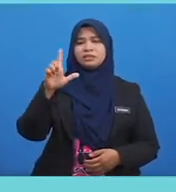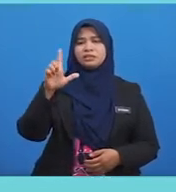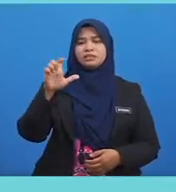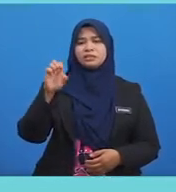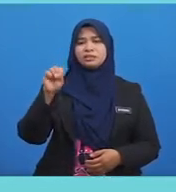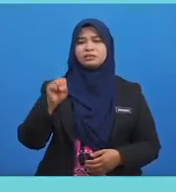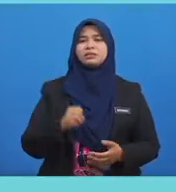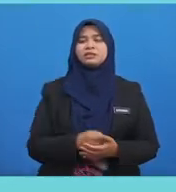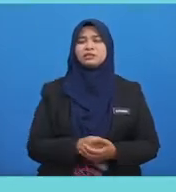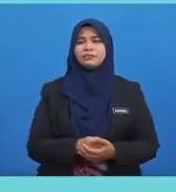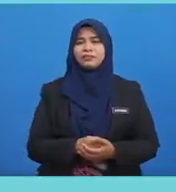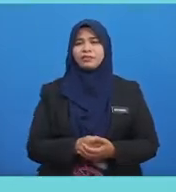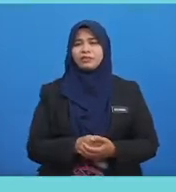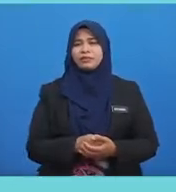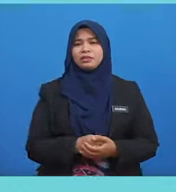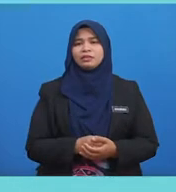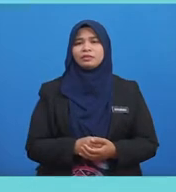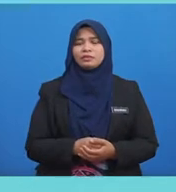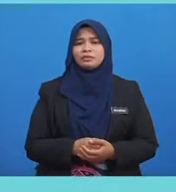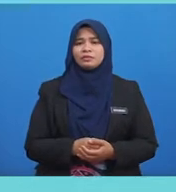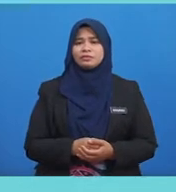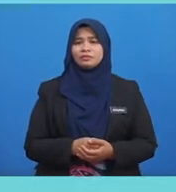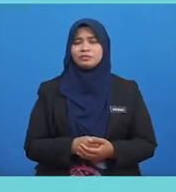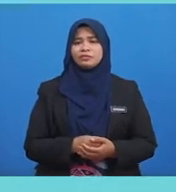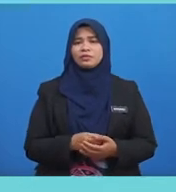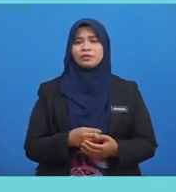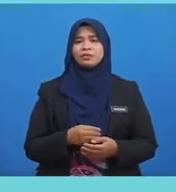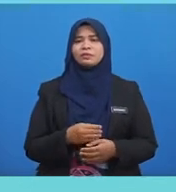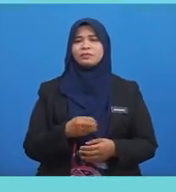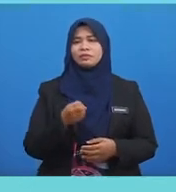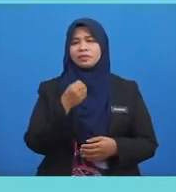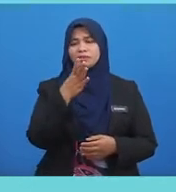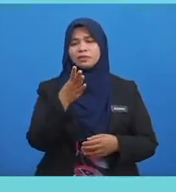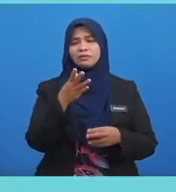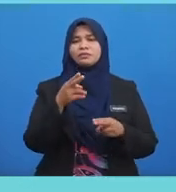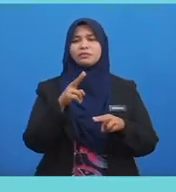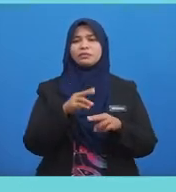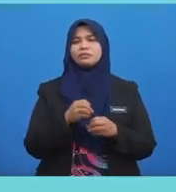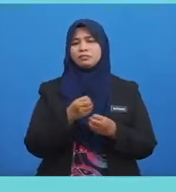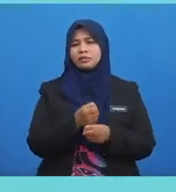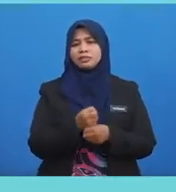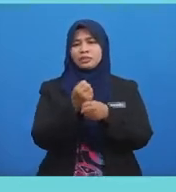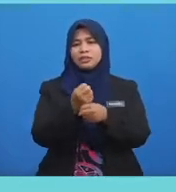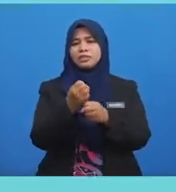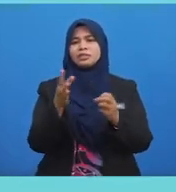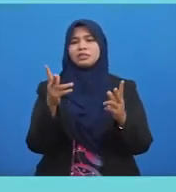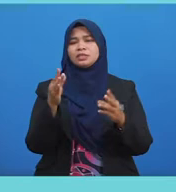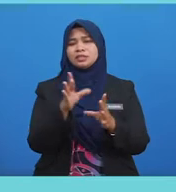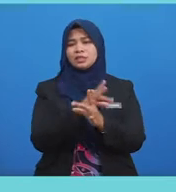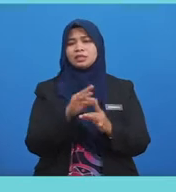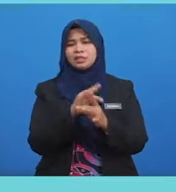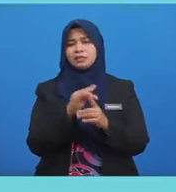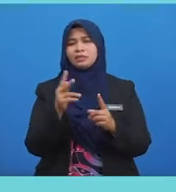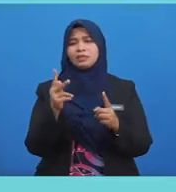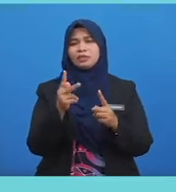turut membuat pengumuman pertama pada 24 April 1946 kepada penduduk Sarawak dan